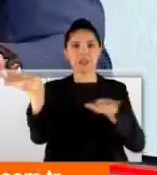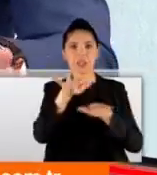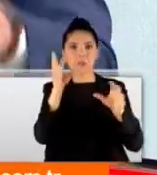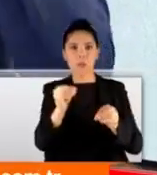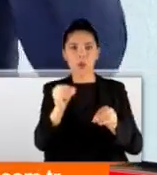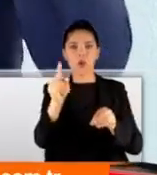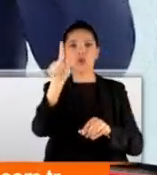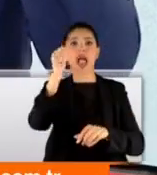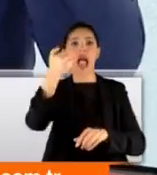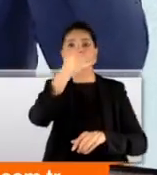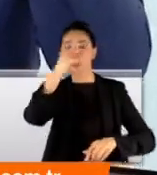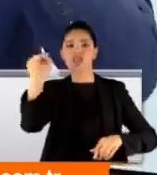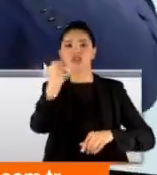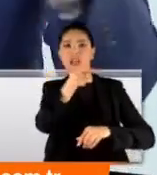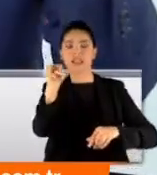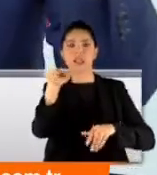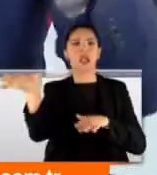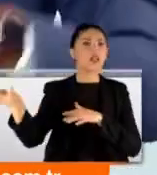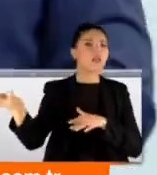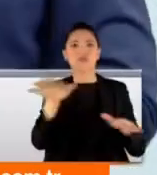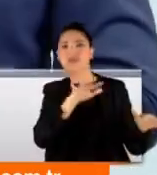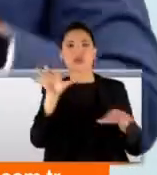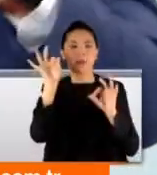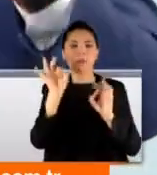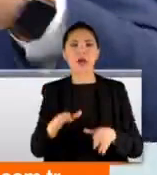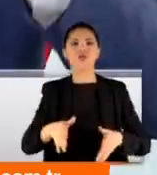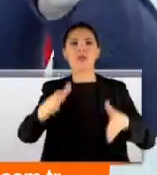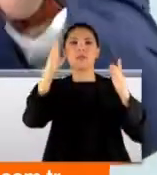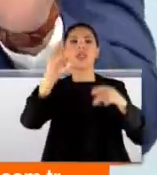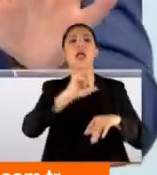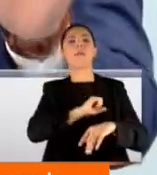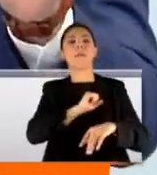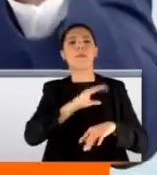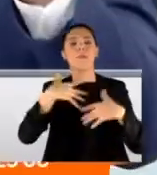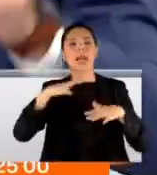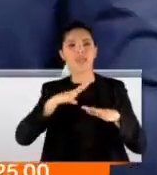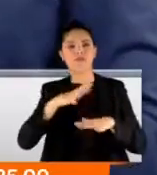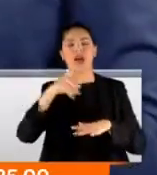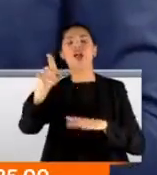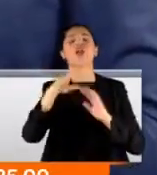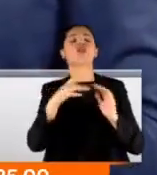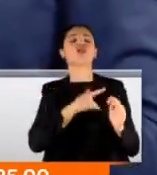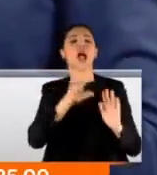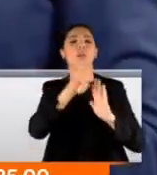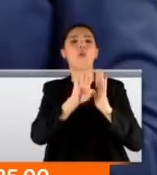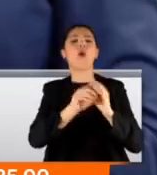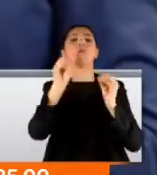yakalandılar. Altıncı kattaydılar. Beşik gibi sallanmaya başladı bina ama yaşadıkları paniğe rağmen canlı yayını da terk etmediler.